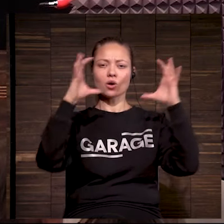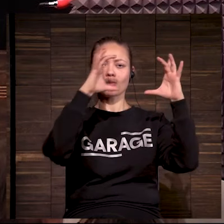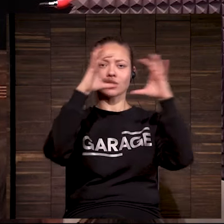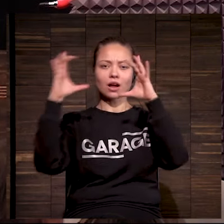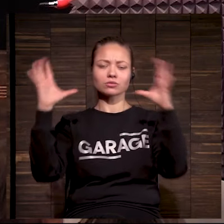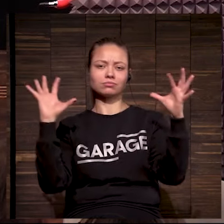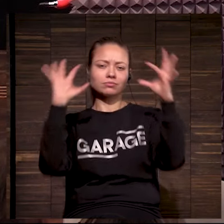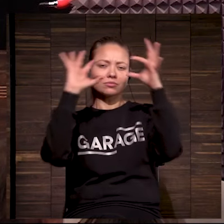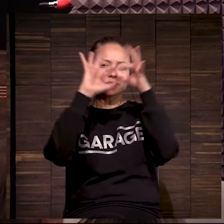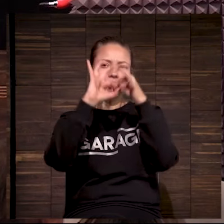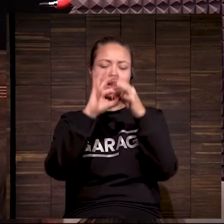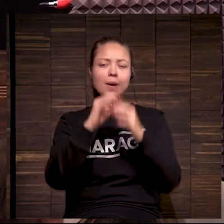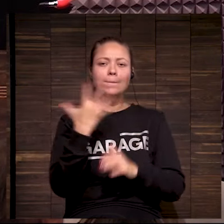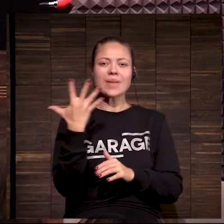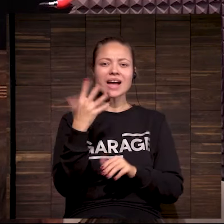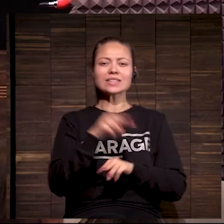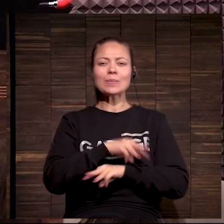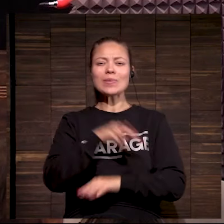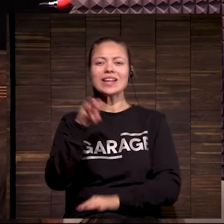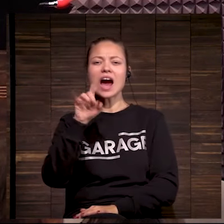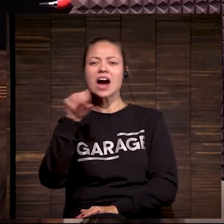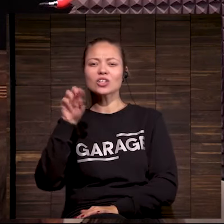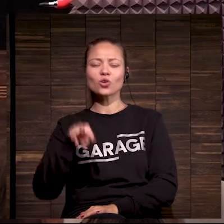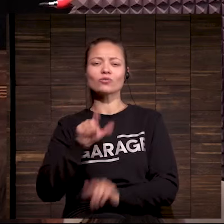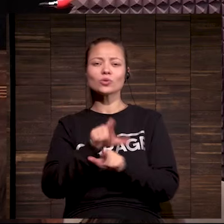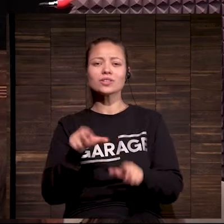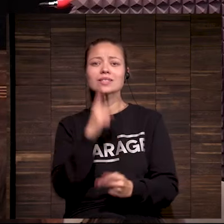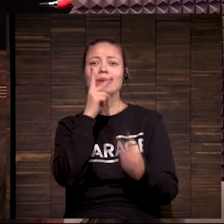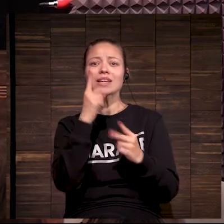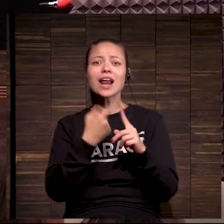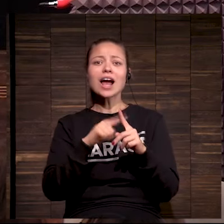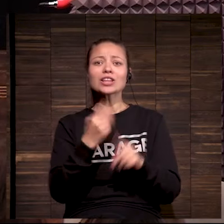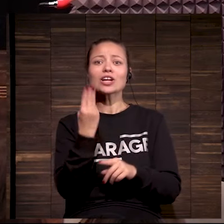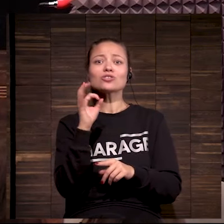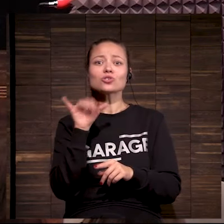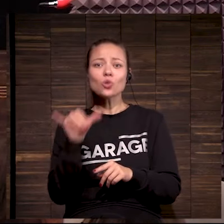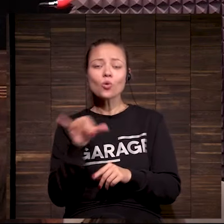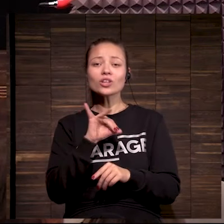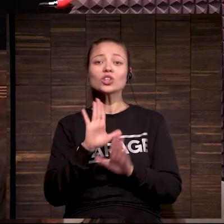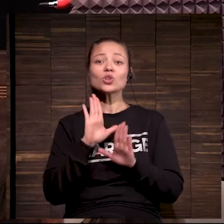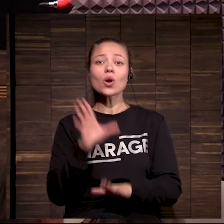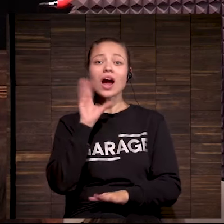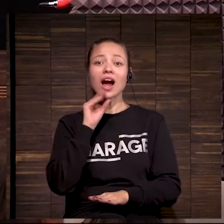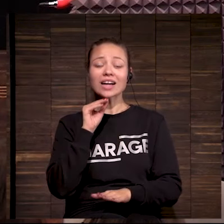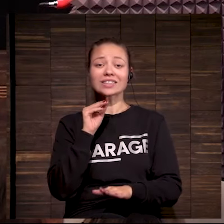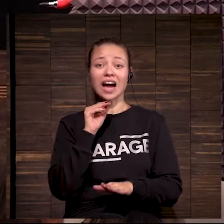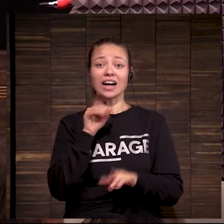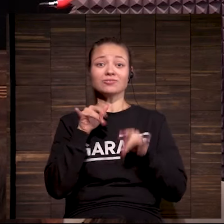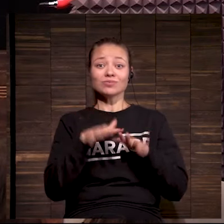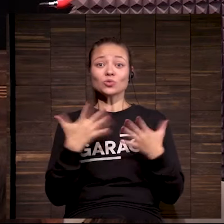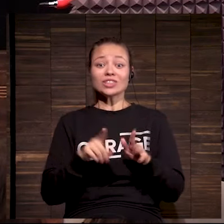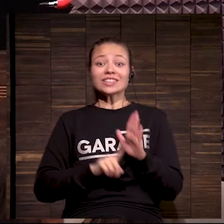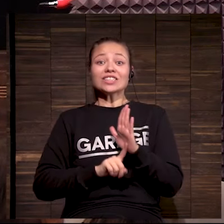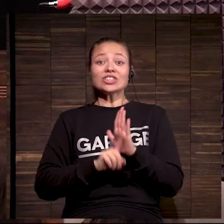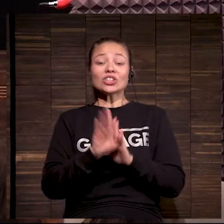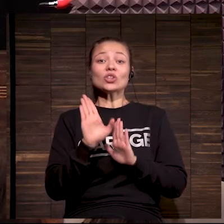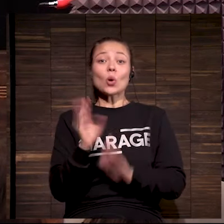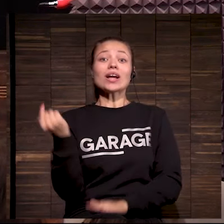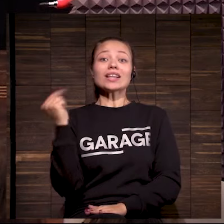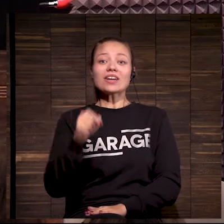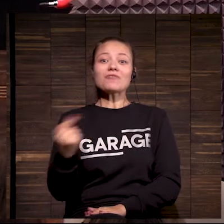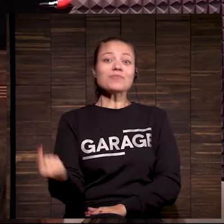5 миллиардов людей смотрели это шоу и вот только когда церемония уже началась только тогда